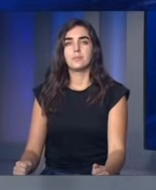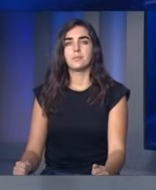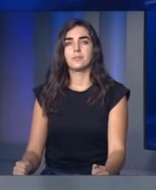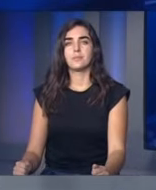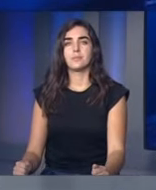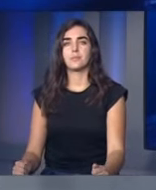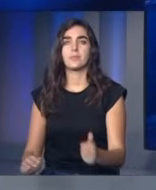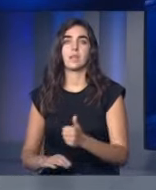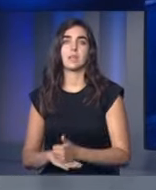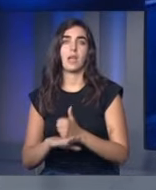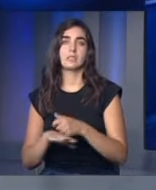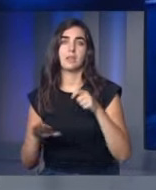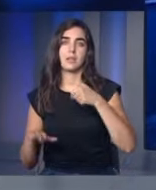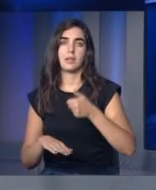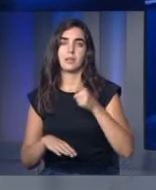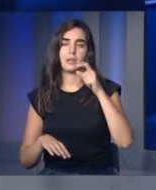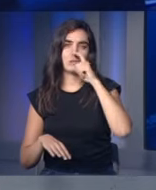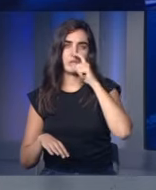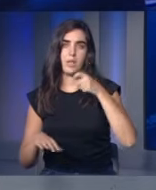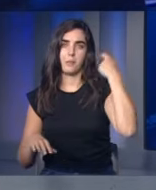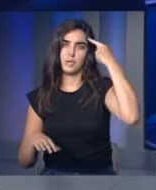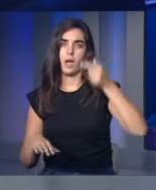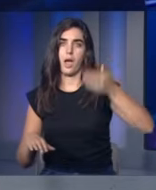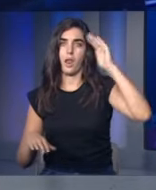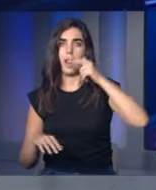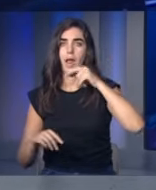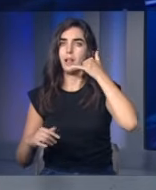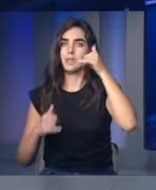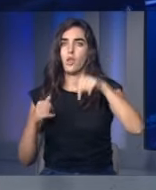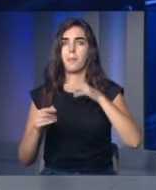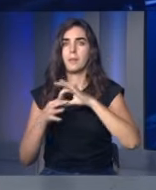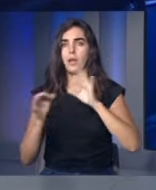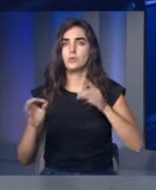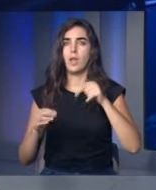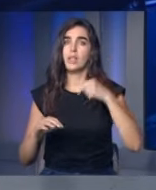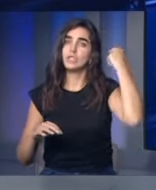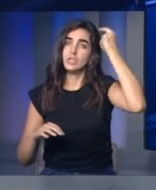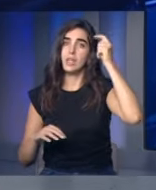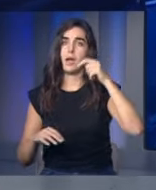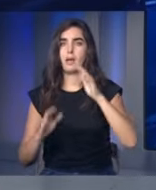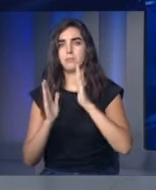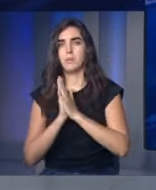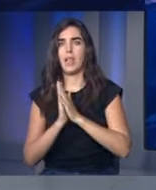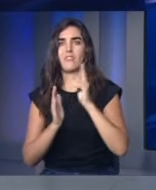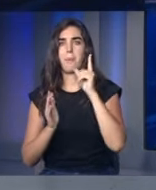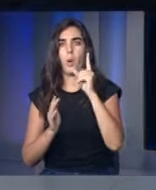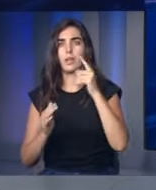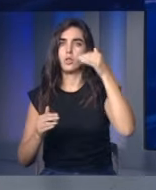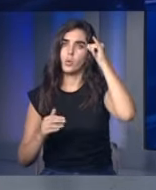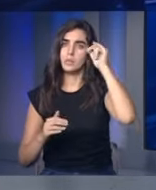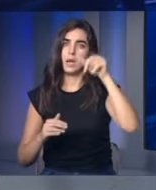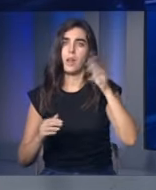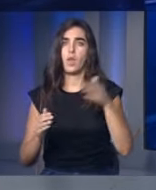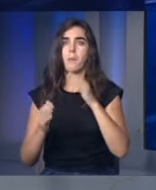نائب رئيس المجلس الإسلامي الشيعي الأعلى الشيخ علي الخطيب أجرى اتصالا اليوم بكل من شيخ عقل طائفة الموحدين الدروز الشيخ سامي أبو